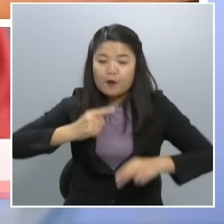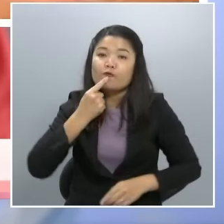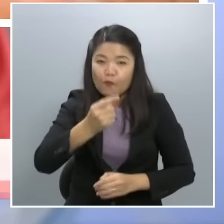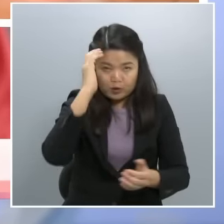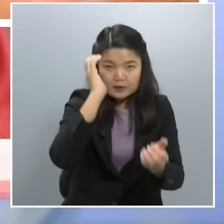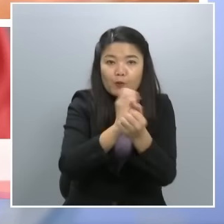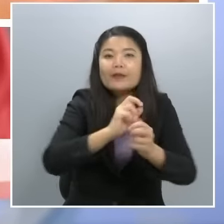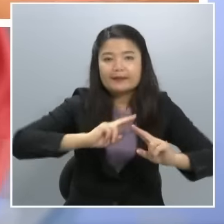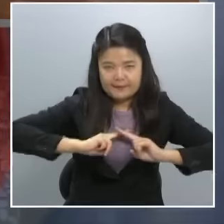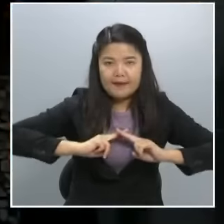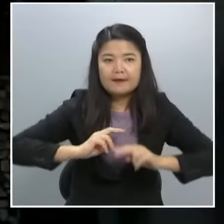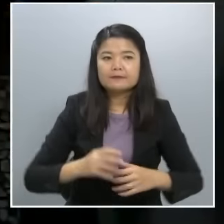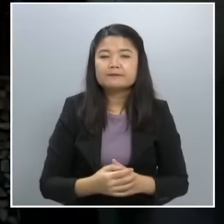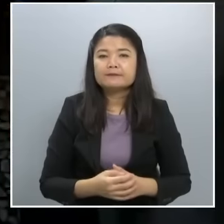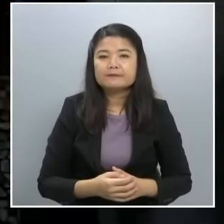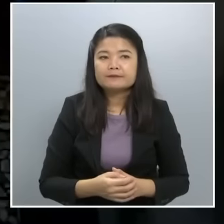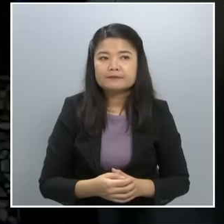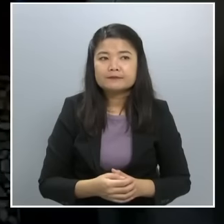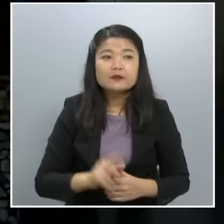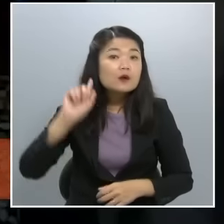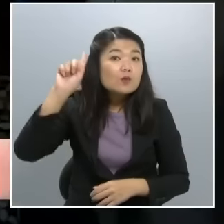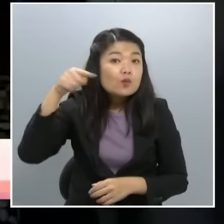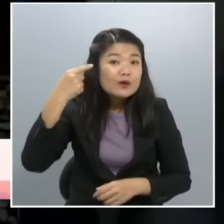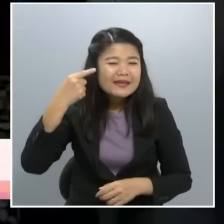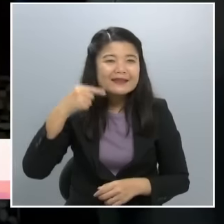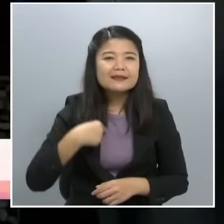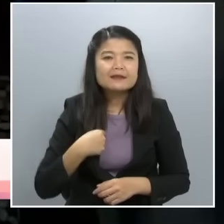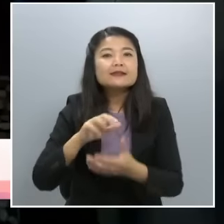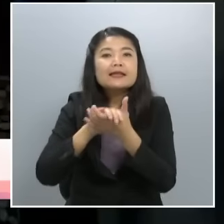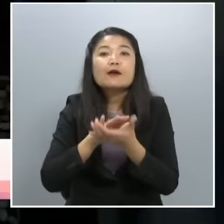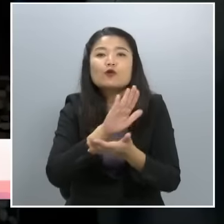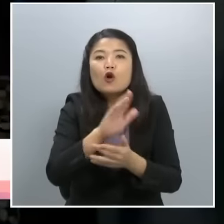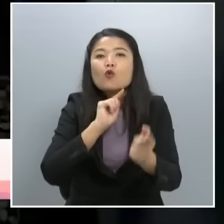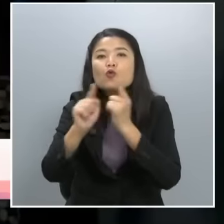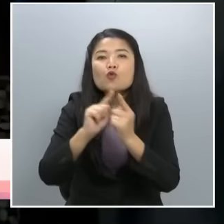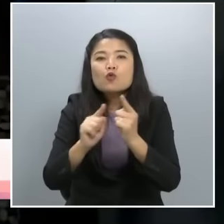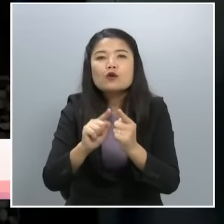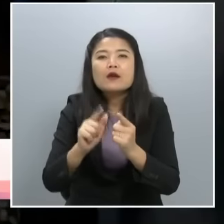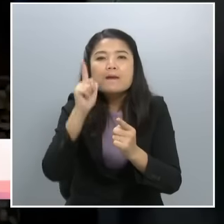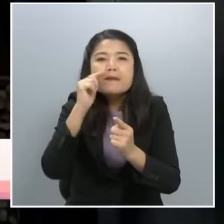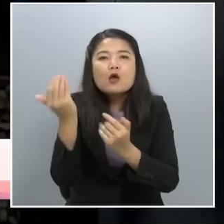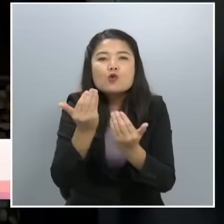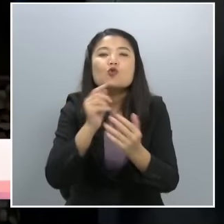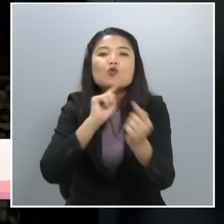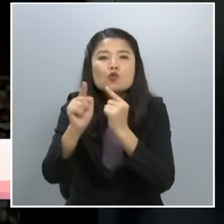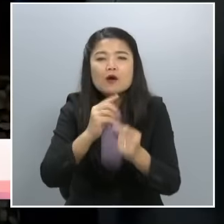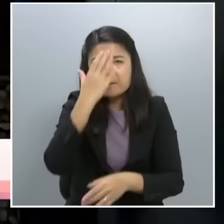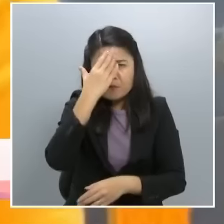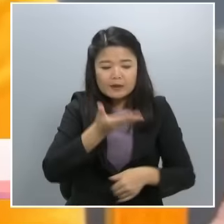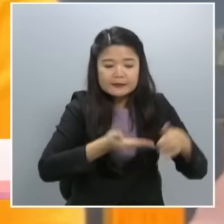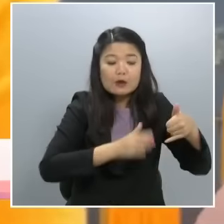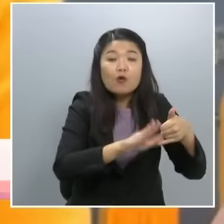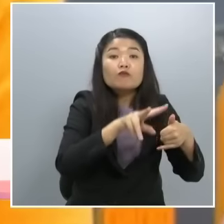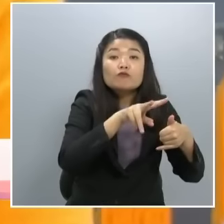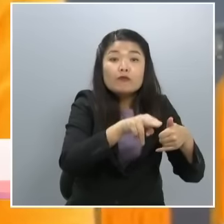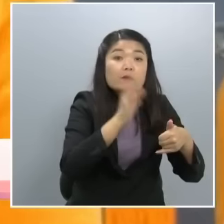ได้ อันนี้เป็นนางซุยปรับความเข้าใจกับสองแม่ลูกนะคะก็ขอโทษกับพฤติกรรมของสามีล่าสุ